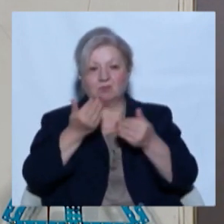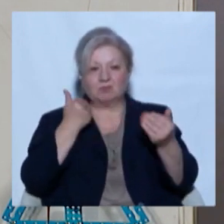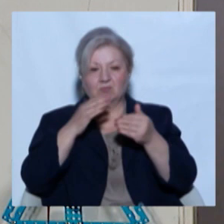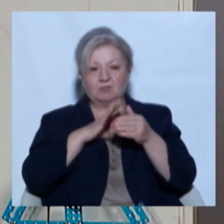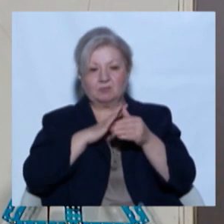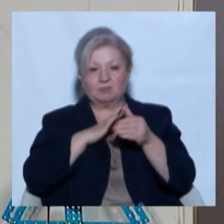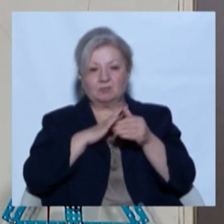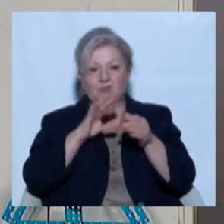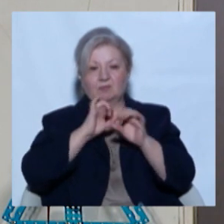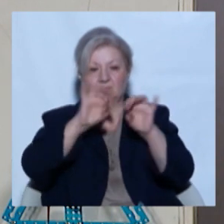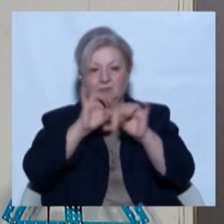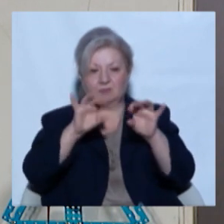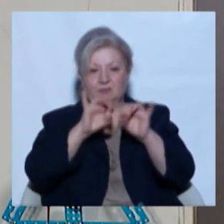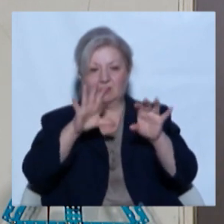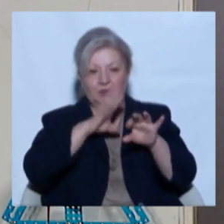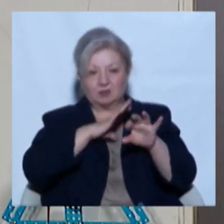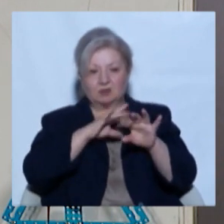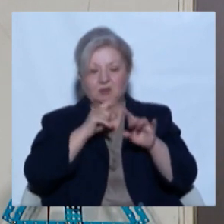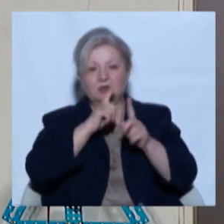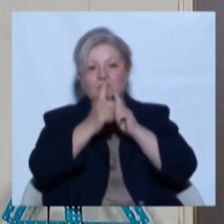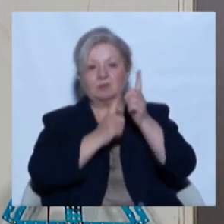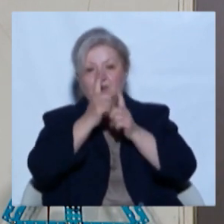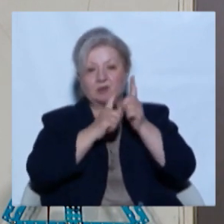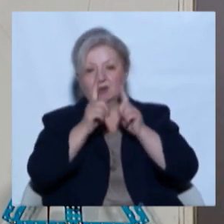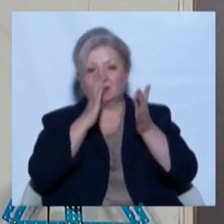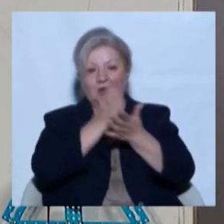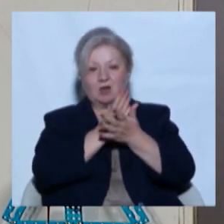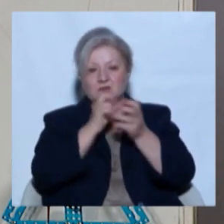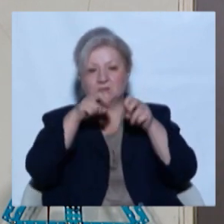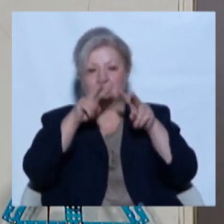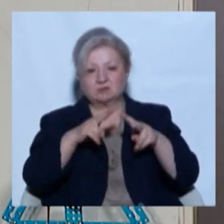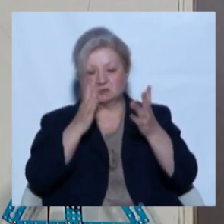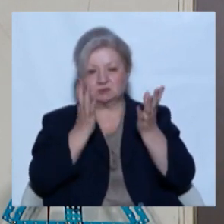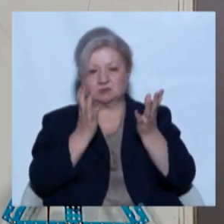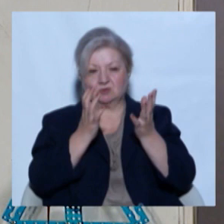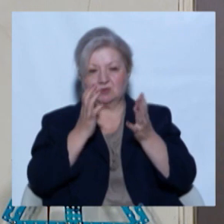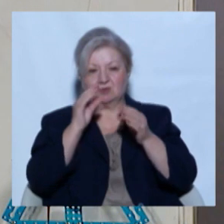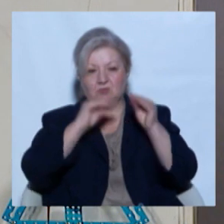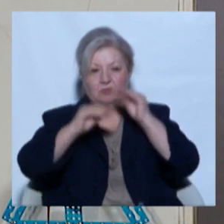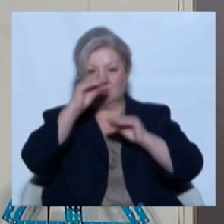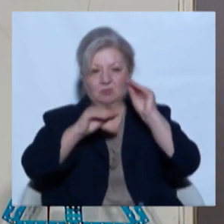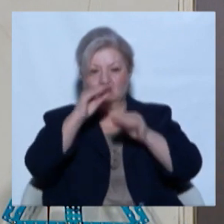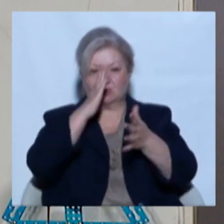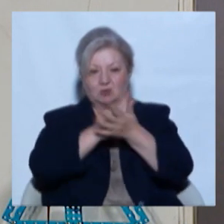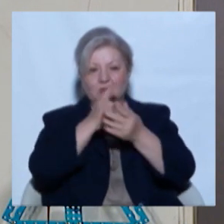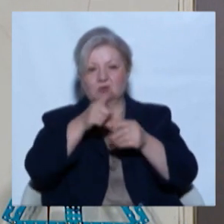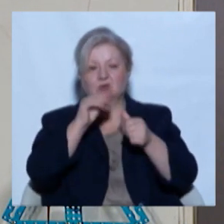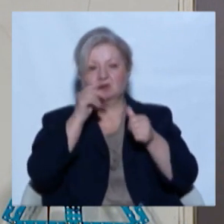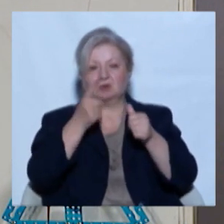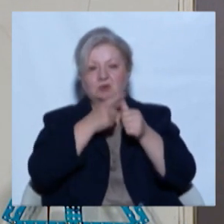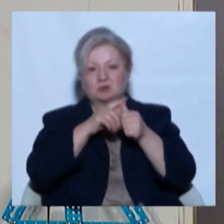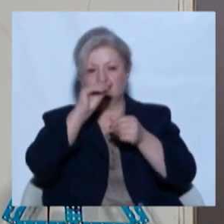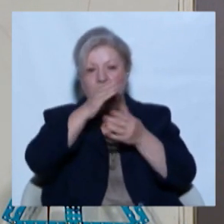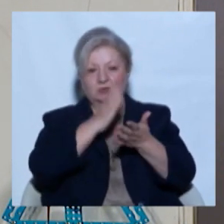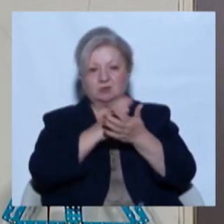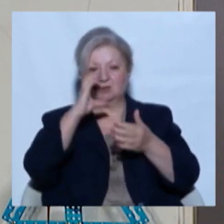მაშინ მოგახსენეთ, გარდამქმნელი, მოწყობილობა გარდამქმნელი, რომელსაც ჩვენ უწოდეთ